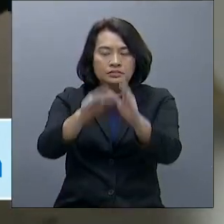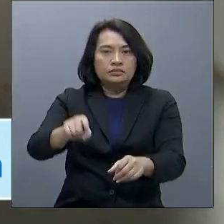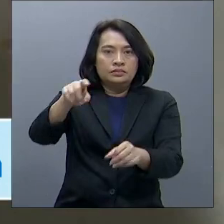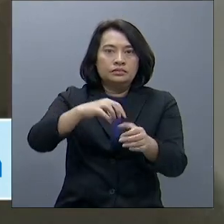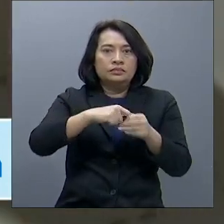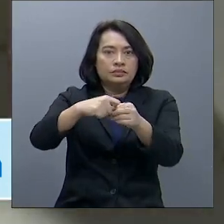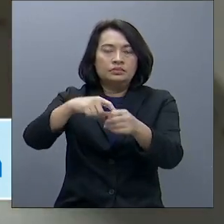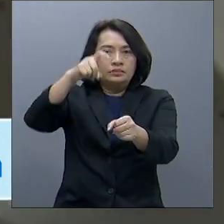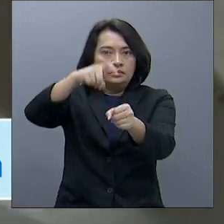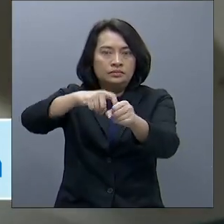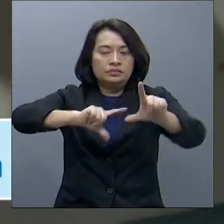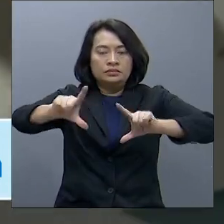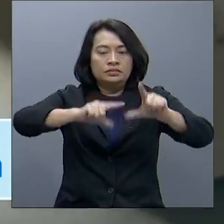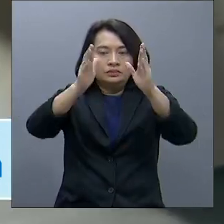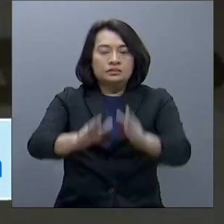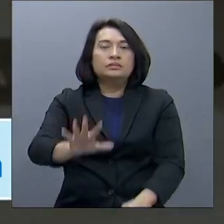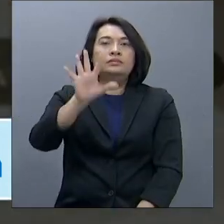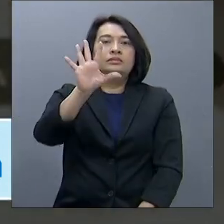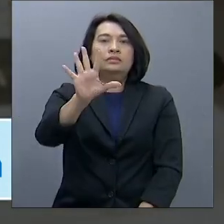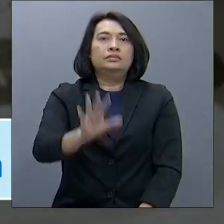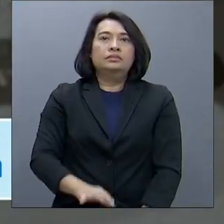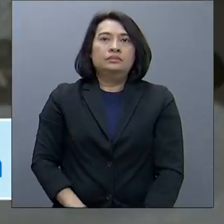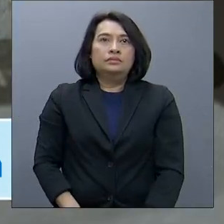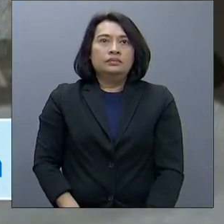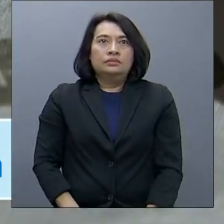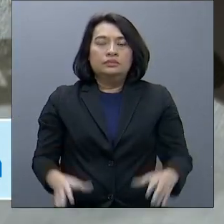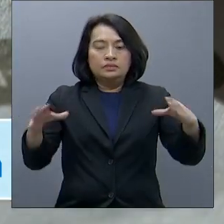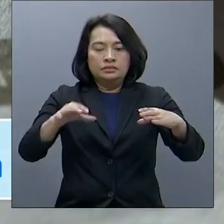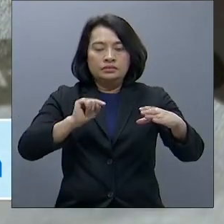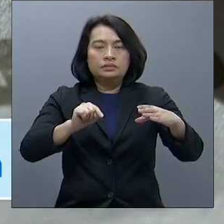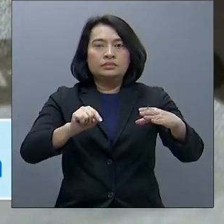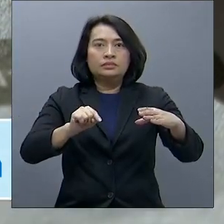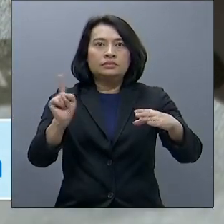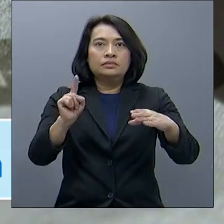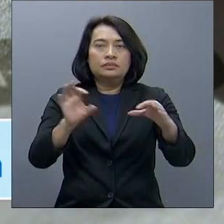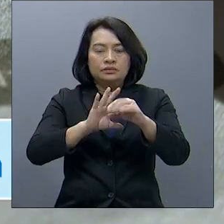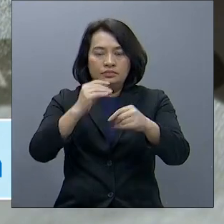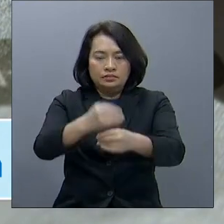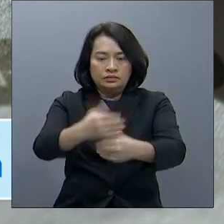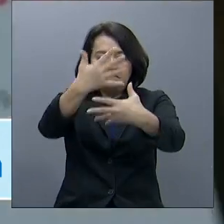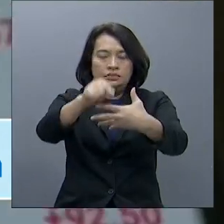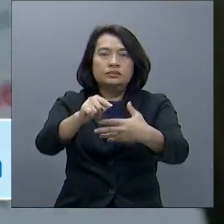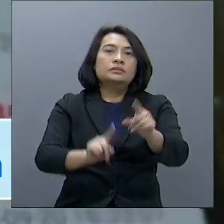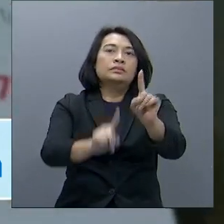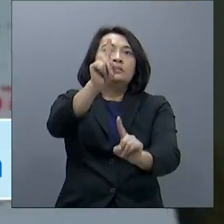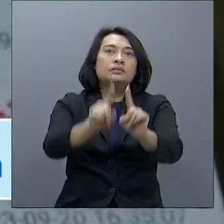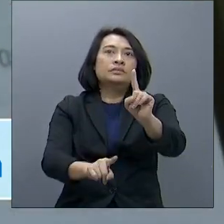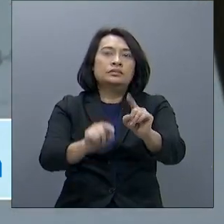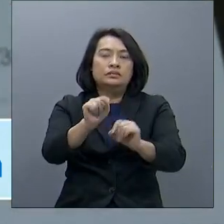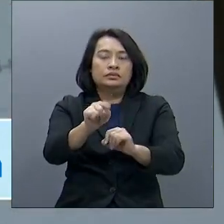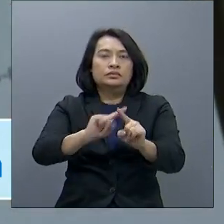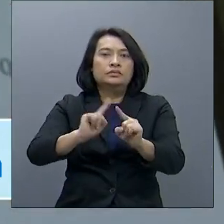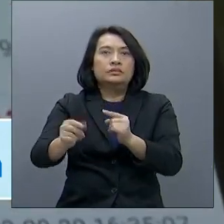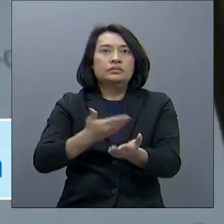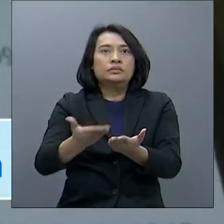ไลน์ที่มีสมาชิกจำนวน5คนซึ่งภายในกลุ่มค่ะมีการเปิดพอร์ตหุ้นจำนวนเงินที่สูงมากขึ้นนะคะแ